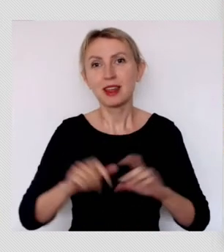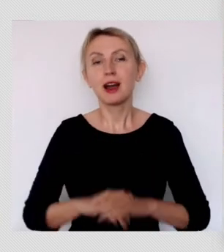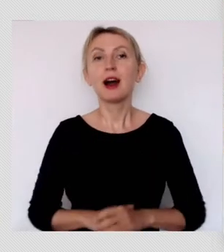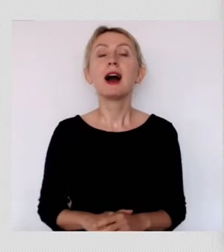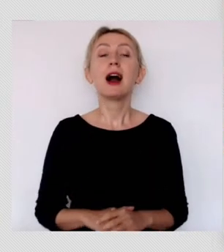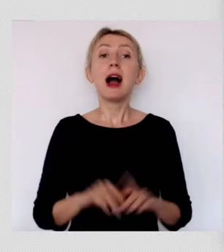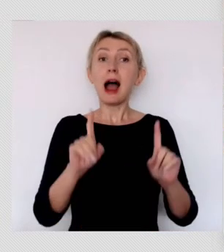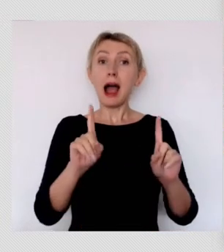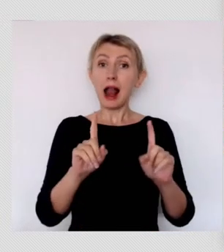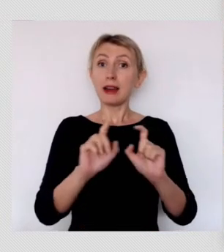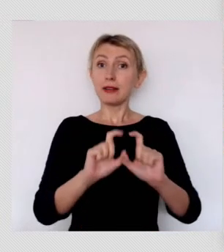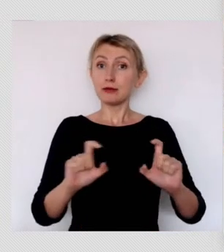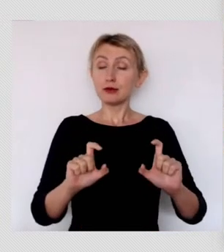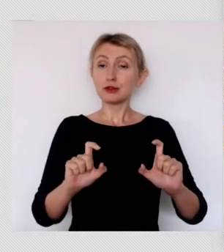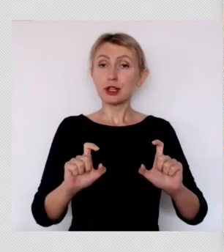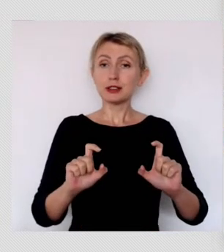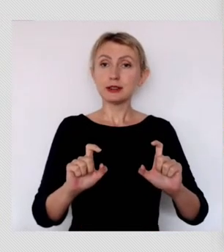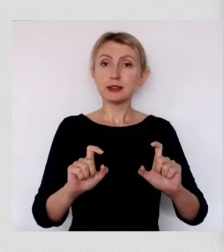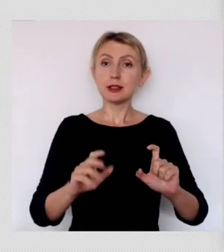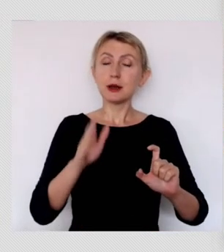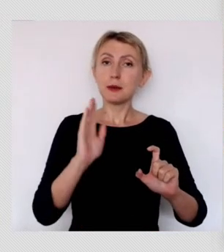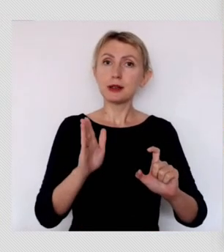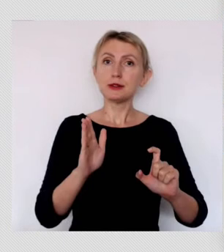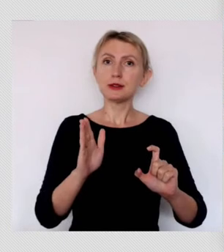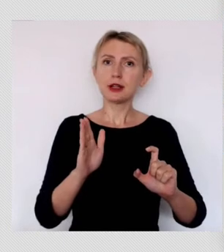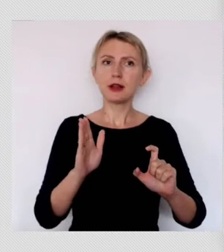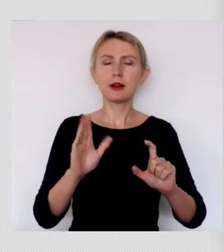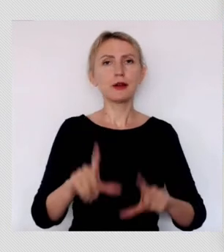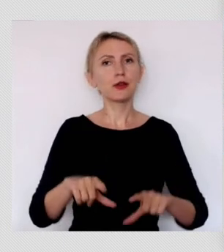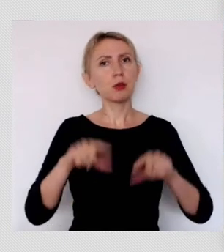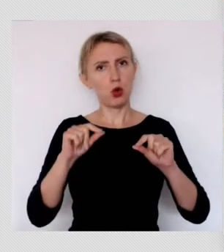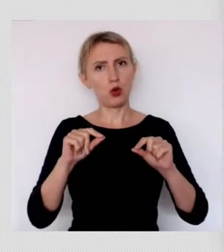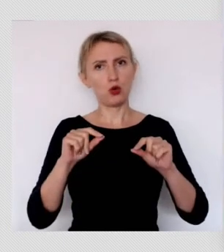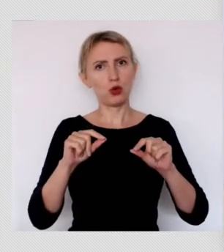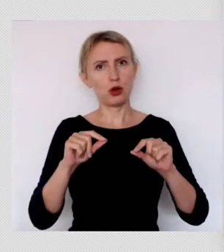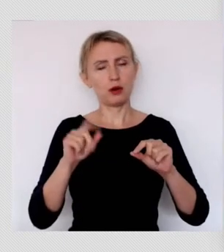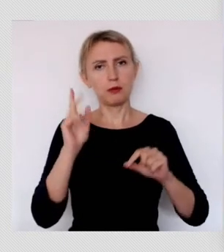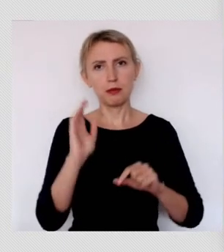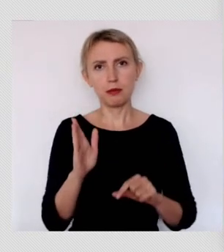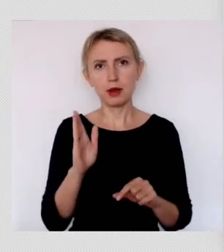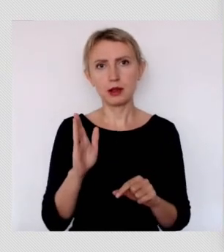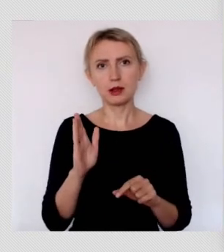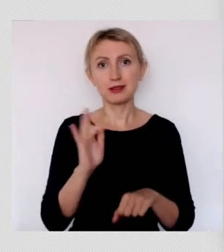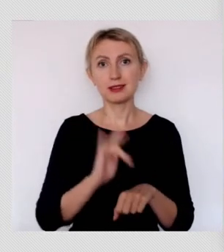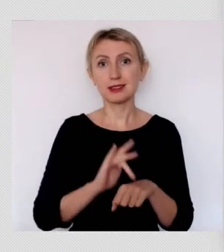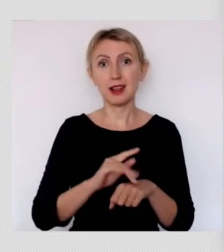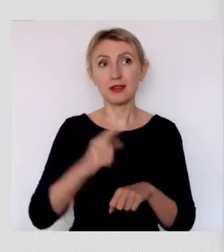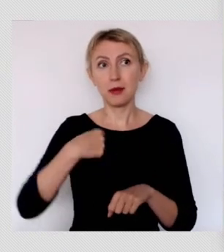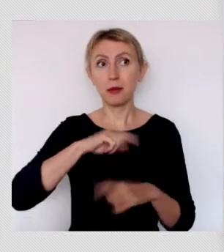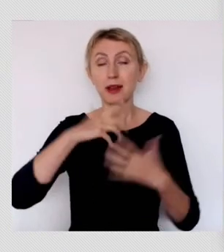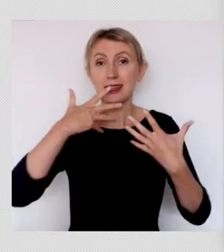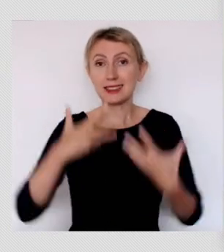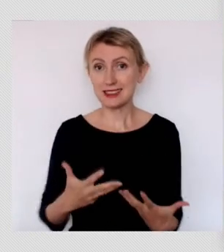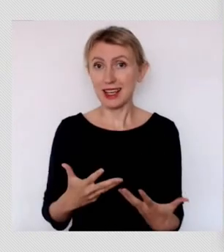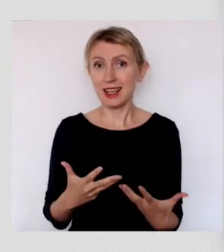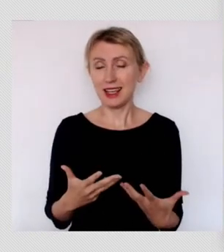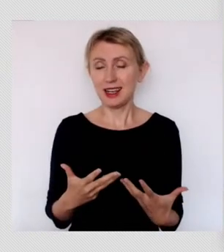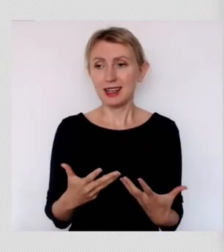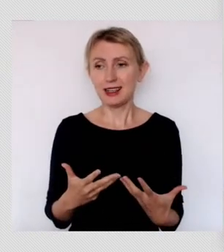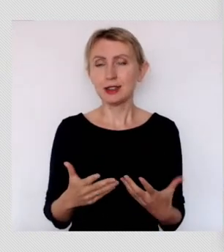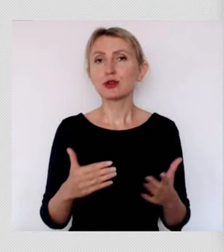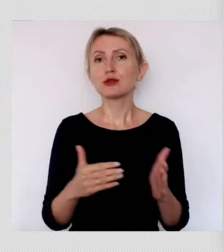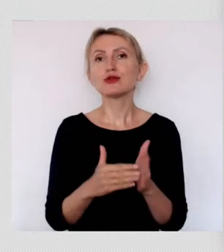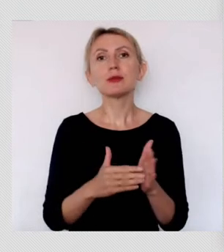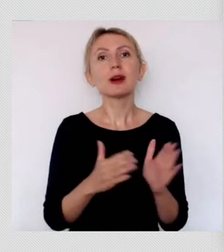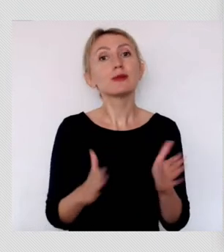w momencie, kiedy dojdzie do tego, że wybory odbędą się ze skutkiem przez nas pożądanych, trzeba